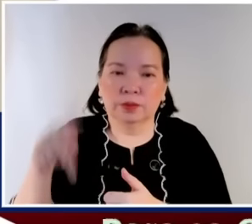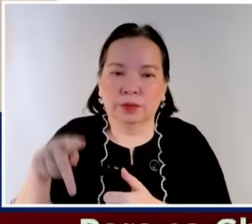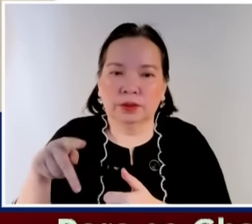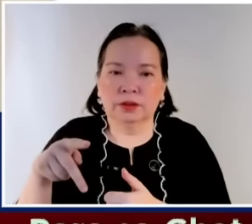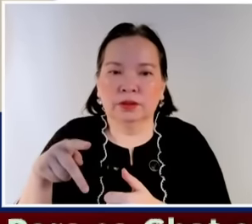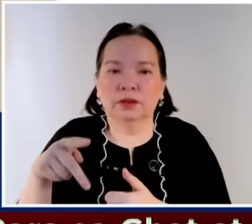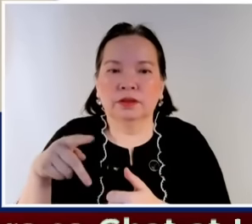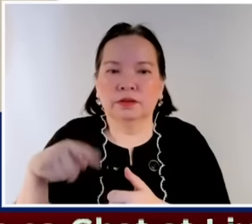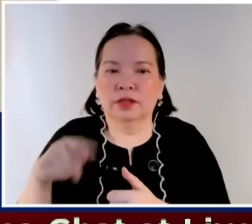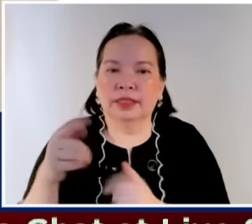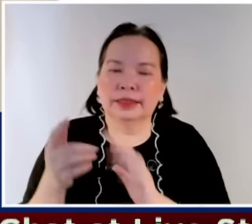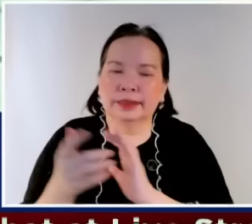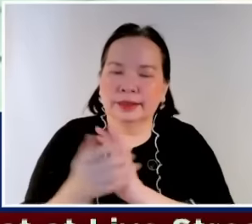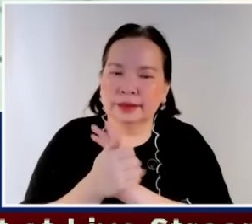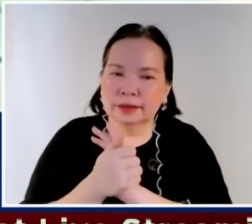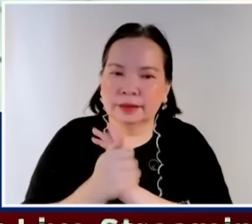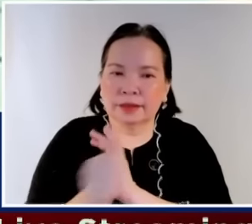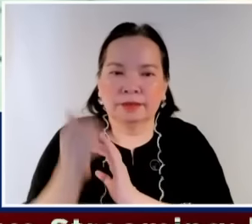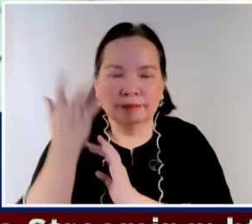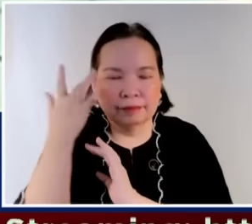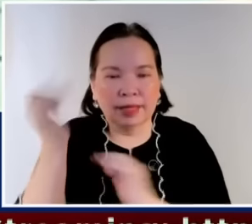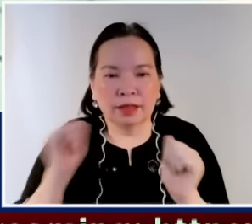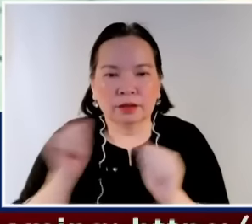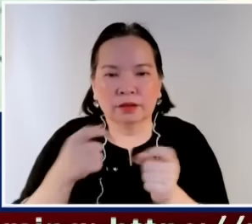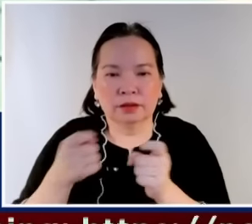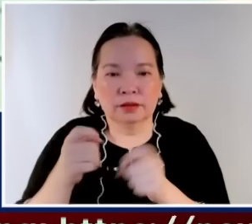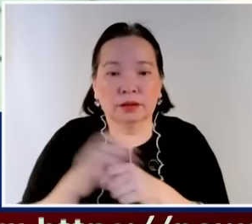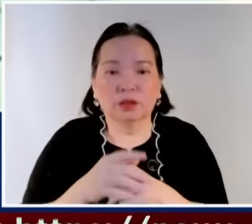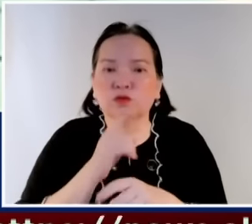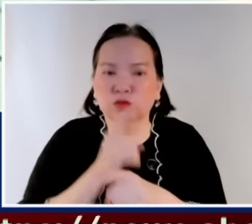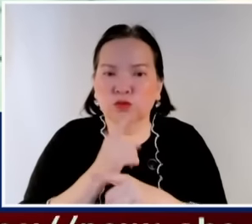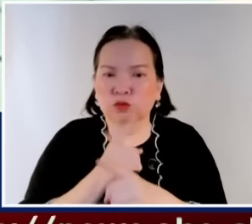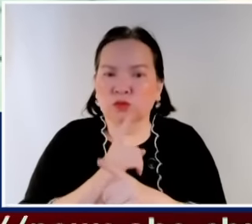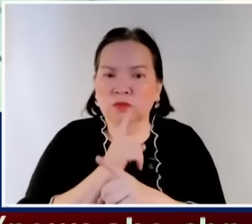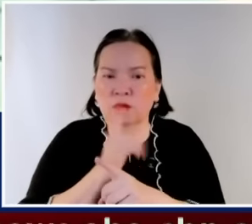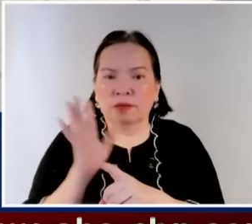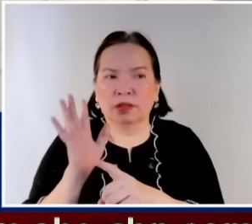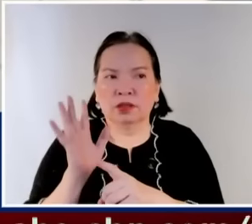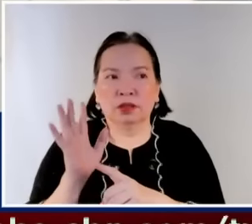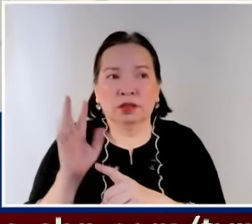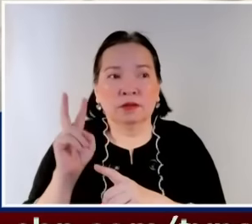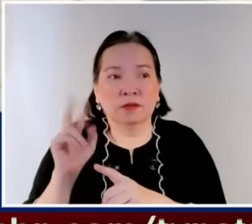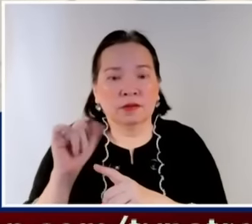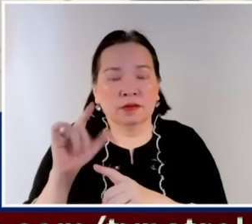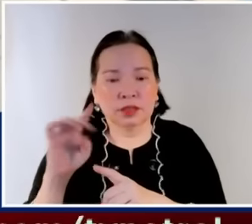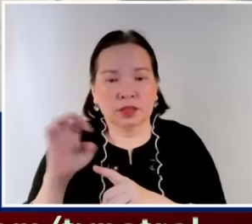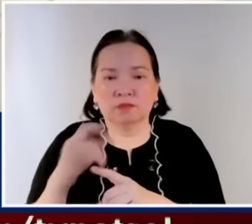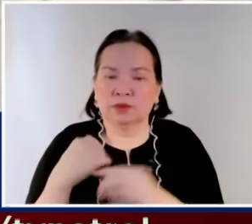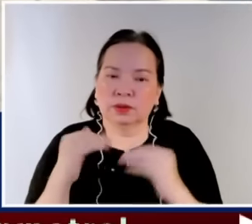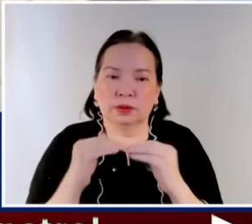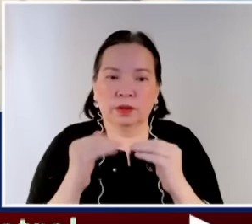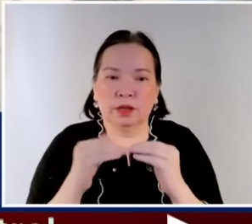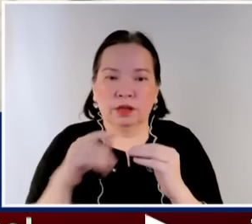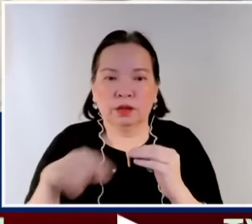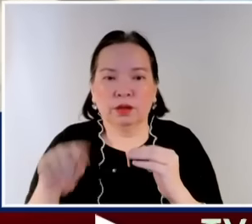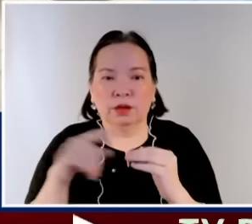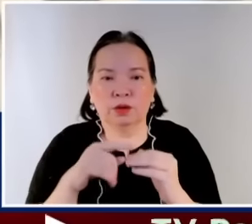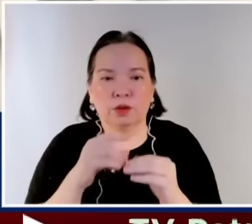Management Group ng GMA Network. Una nang tiniyak ni Valdez na magiging patas ang network sa kanilang